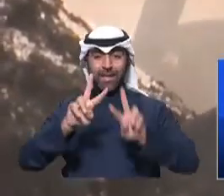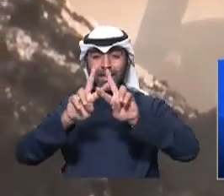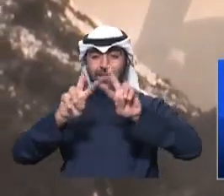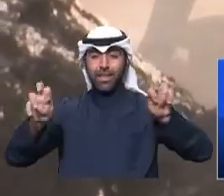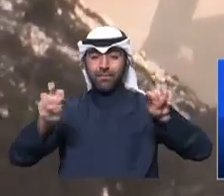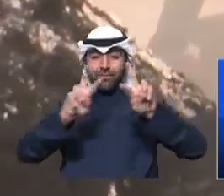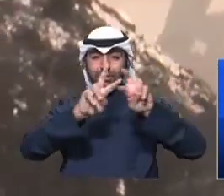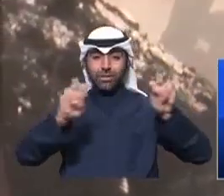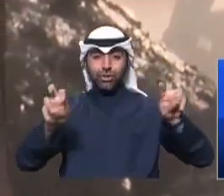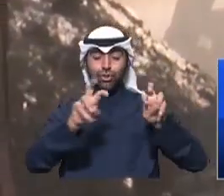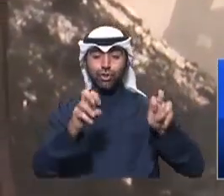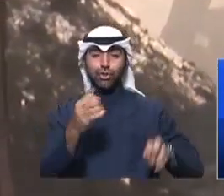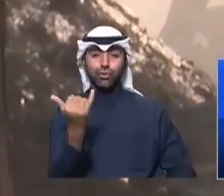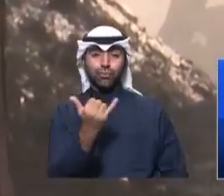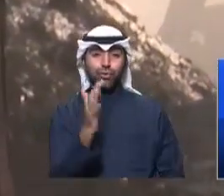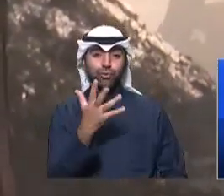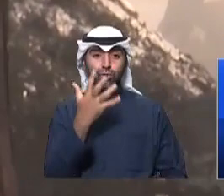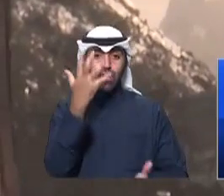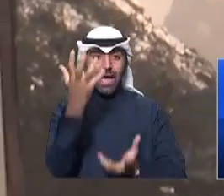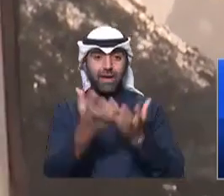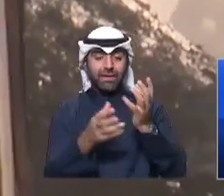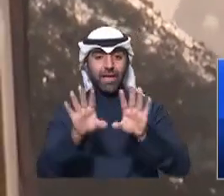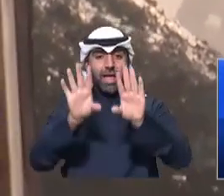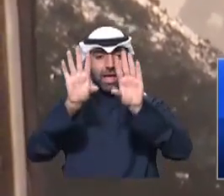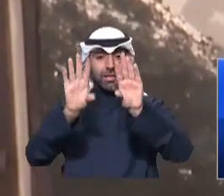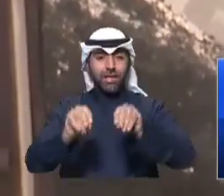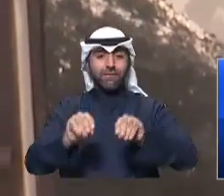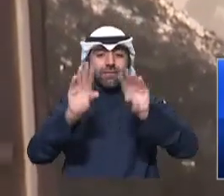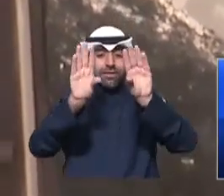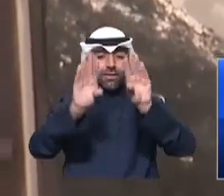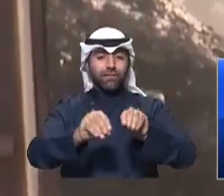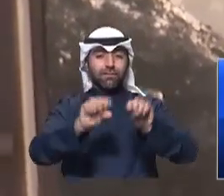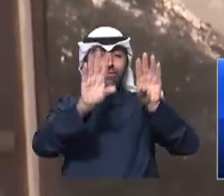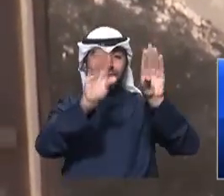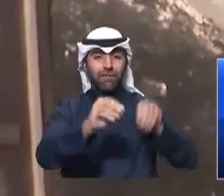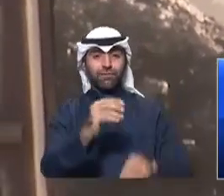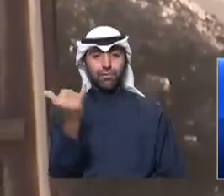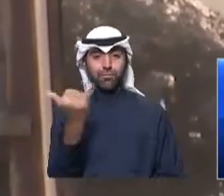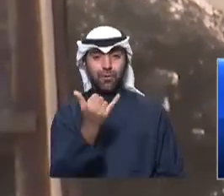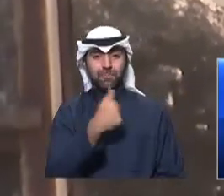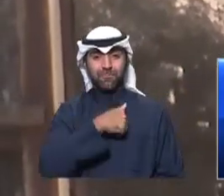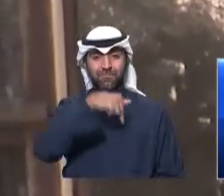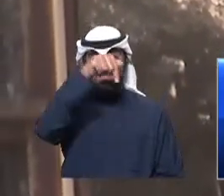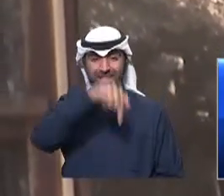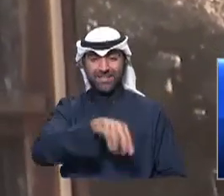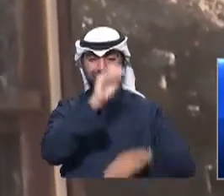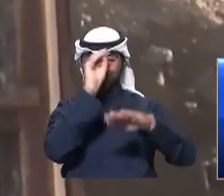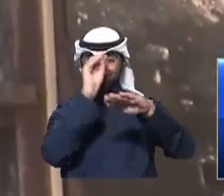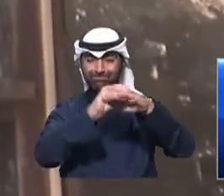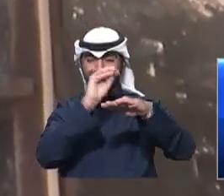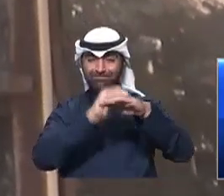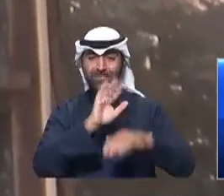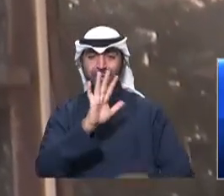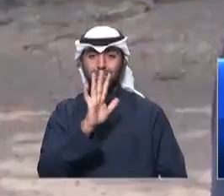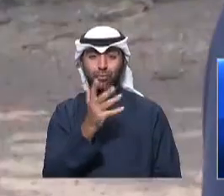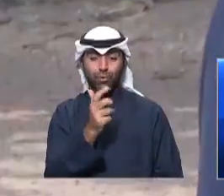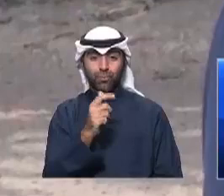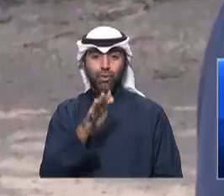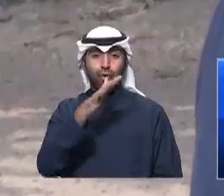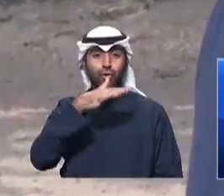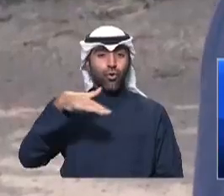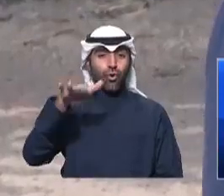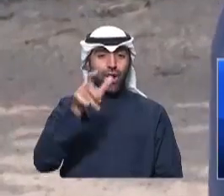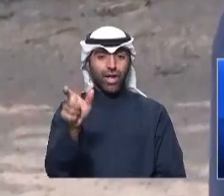فيها وكاد أن يعني تحرق المصنع معه، فأرجو من إخواني التجار والمواطنين وأصحاب المصانع